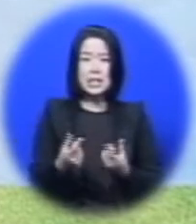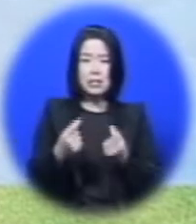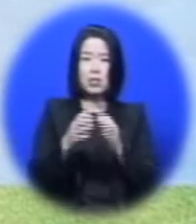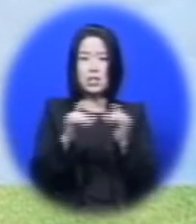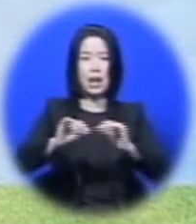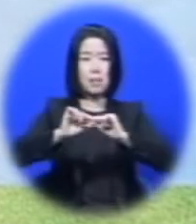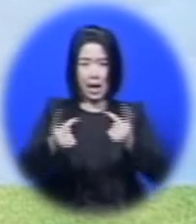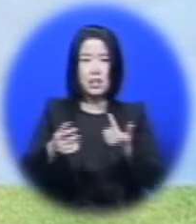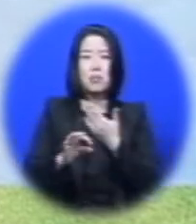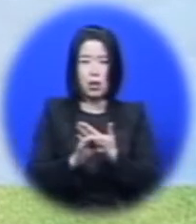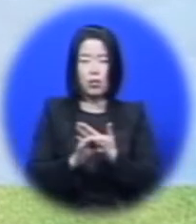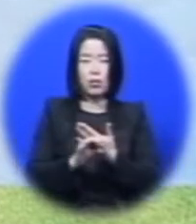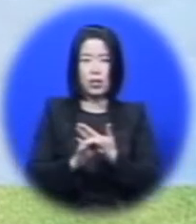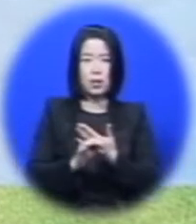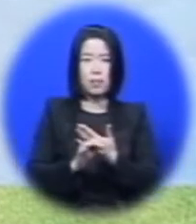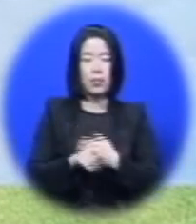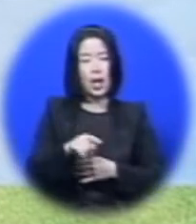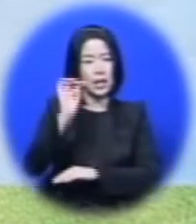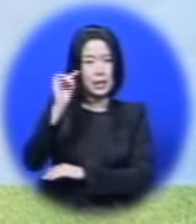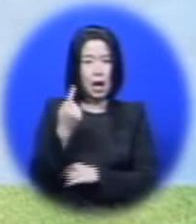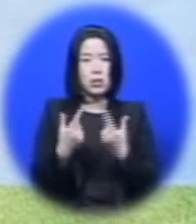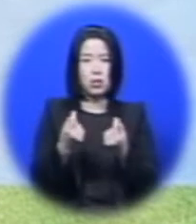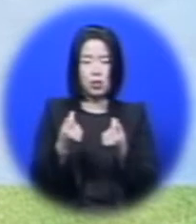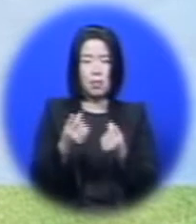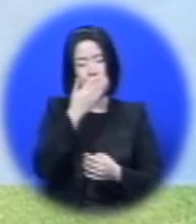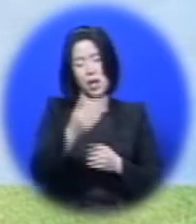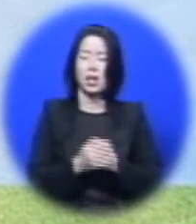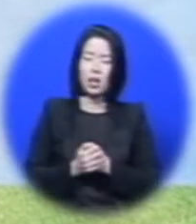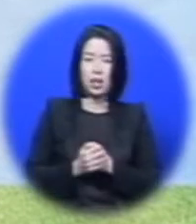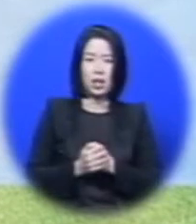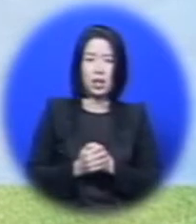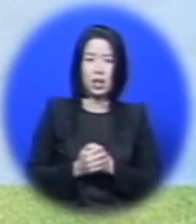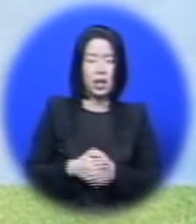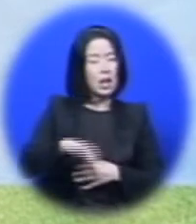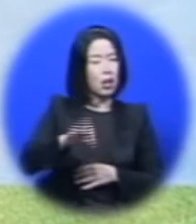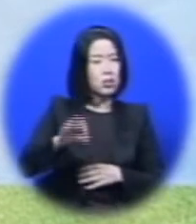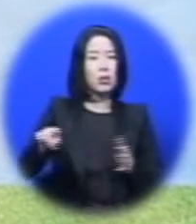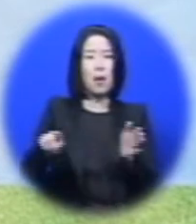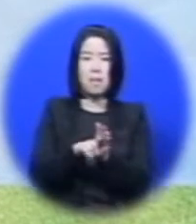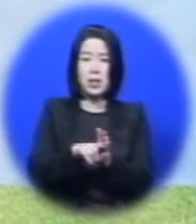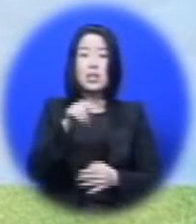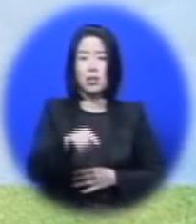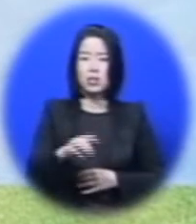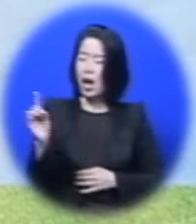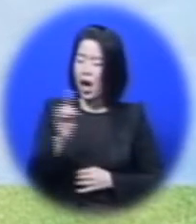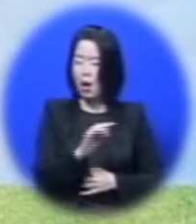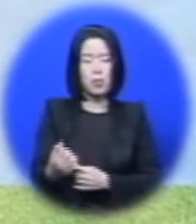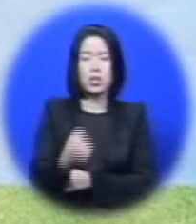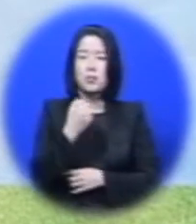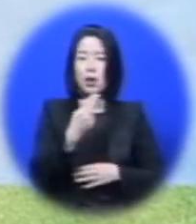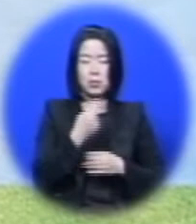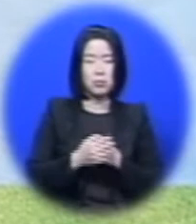아니면 이 다윗처럼 또 되고 마는 거죠. 건성으로만 믿는 것은 아무 힘이 없어요.